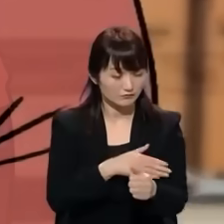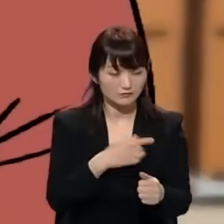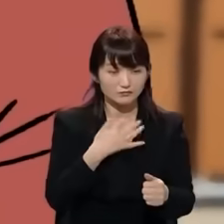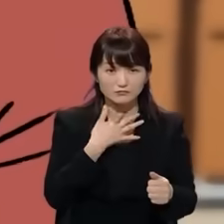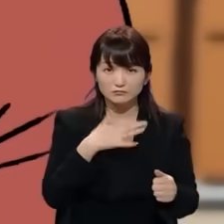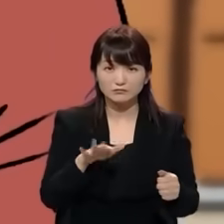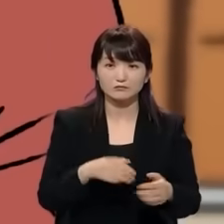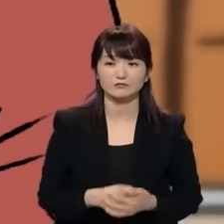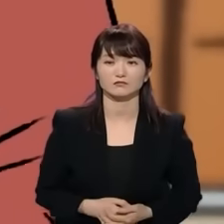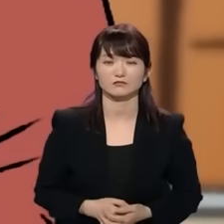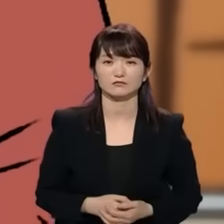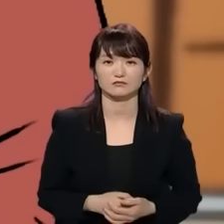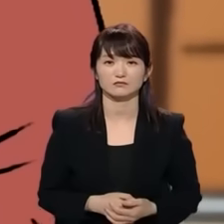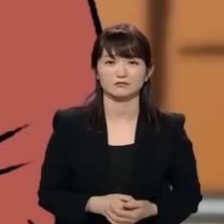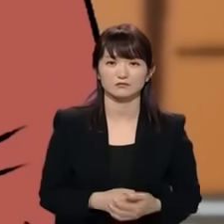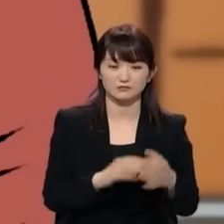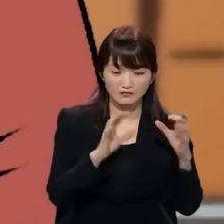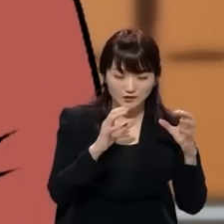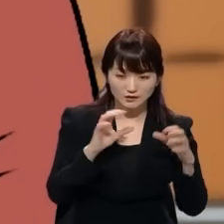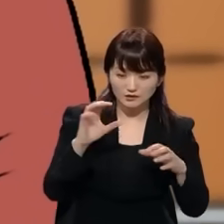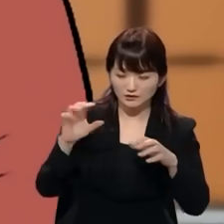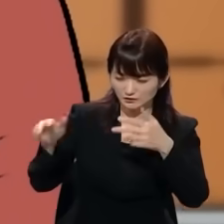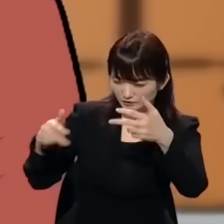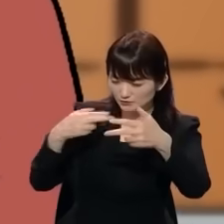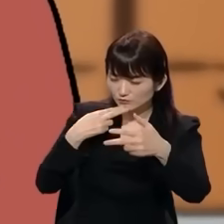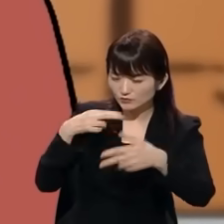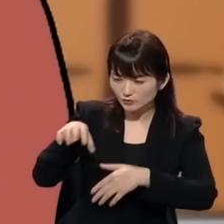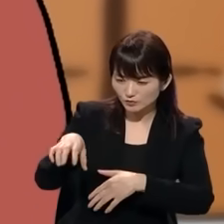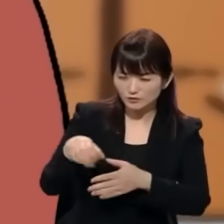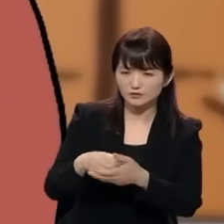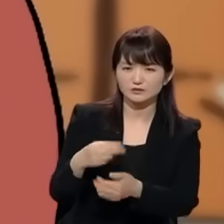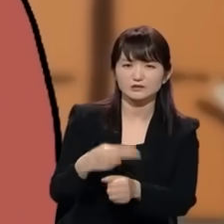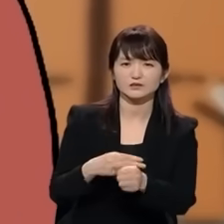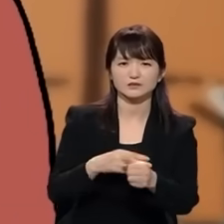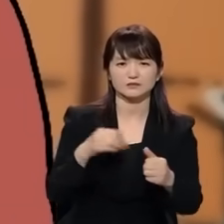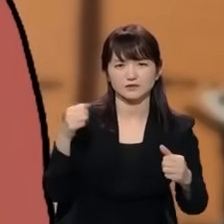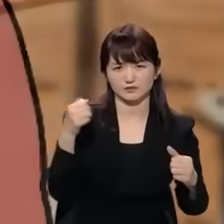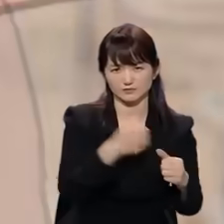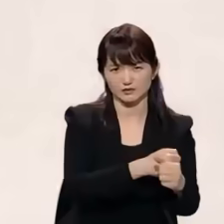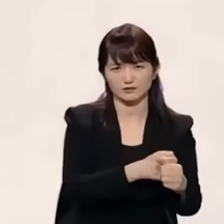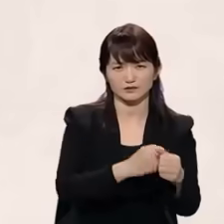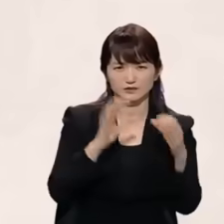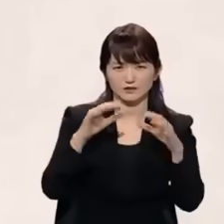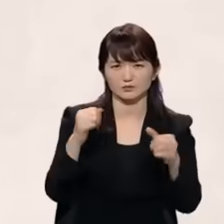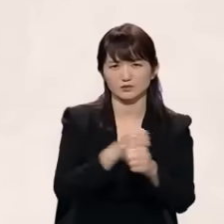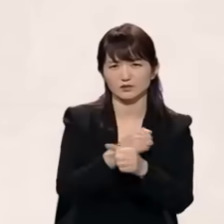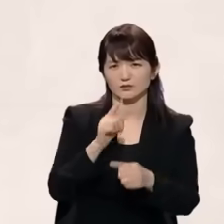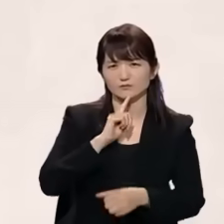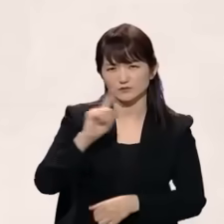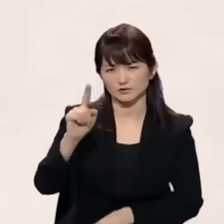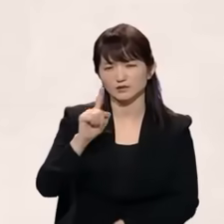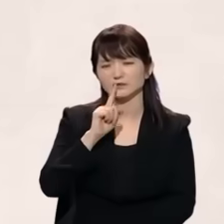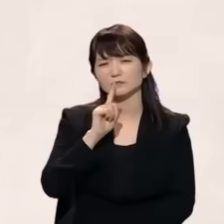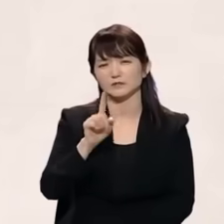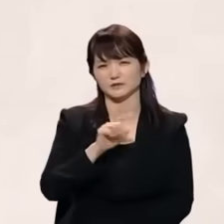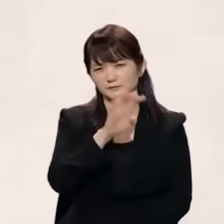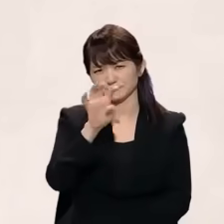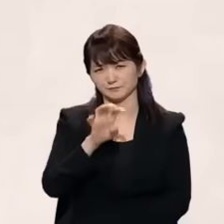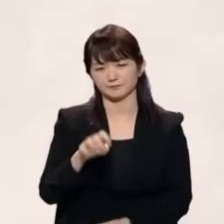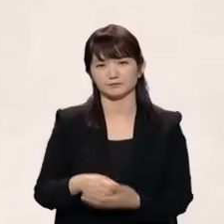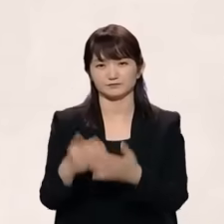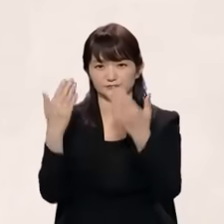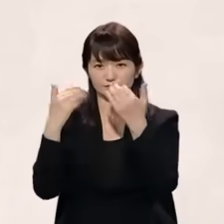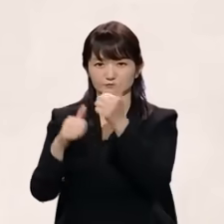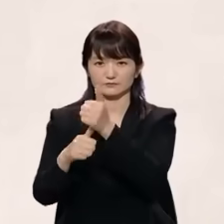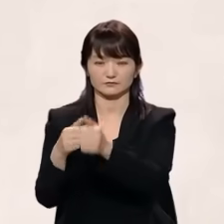CCTV 없는 곳에서 선생님에게 맞았다고 한다고 주장을 하면서 계속 아동학대로 신고하겠다는 말을 되풀이했다고 합니다. 오히려